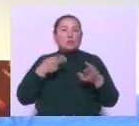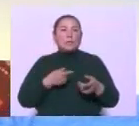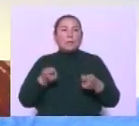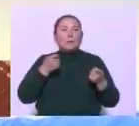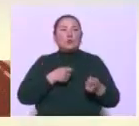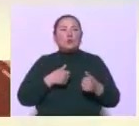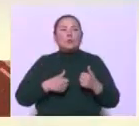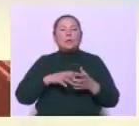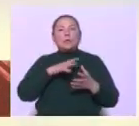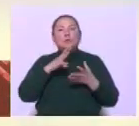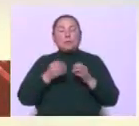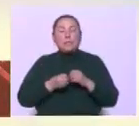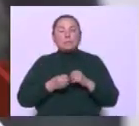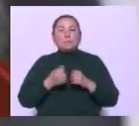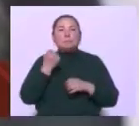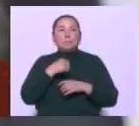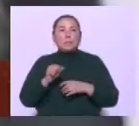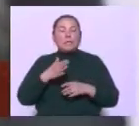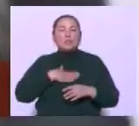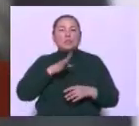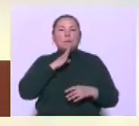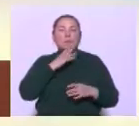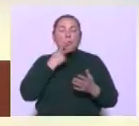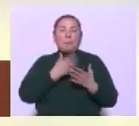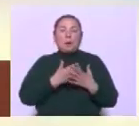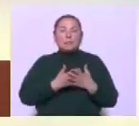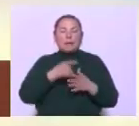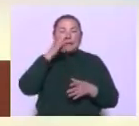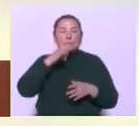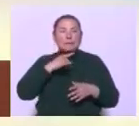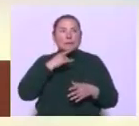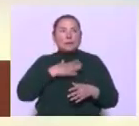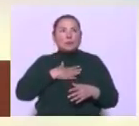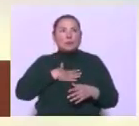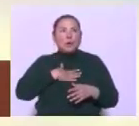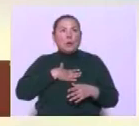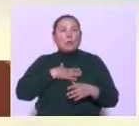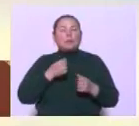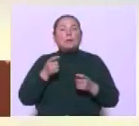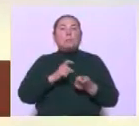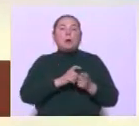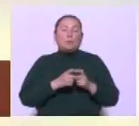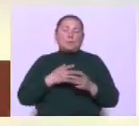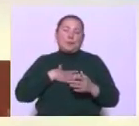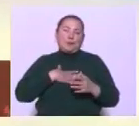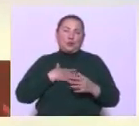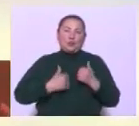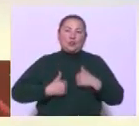Китая с достойными результатами, с победами. Наши девочки представляли Казахстан, нашу страну, боролись за честь нашей